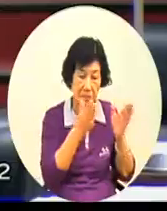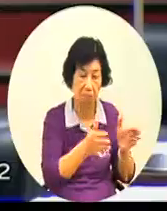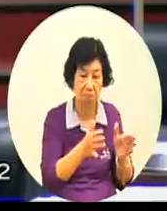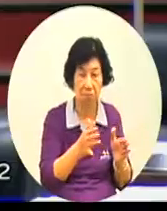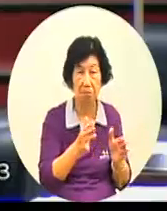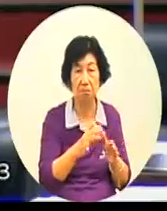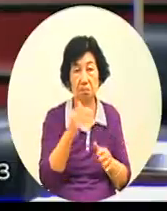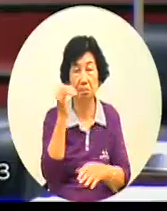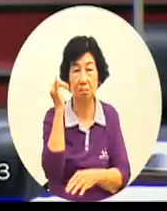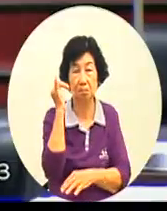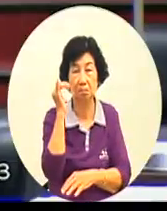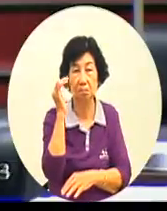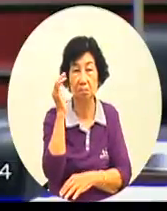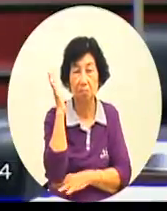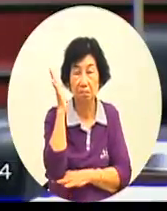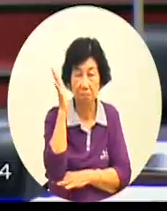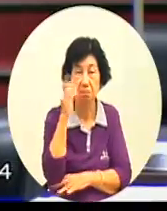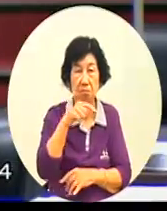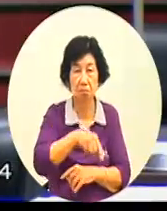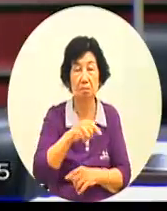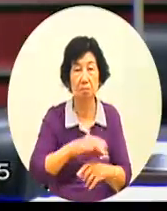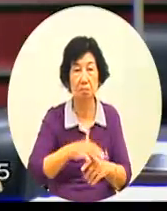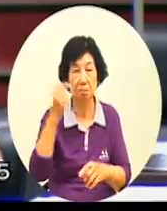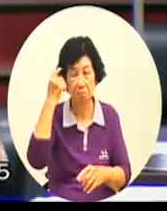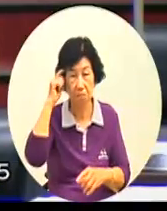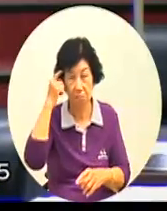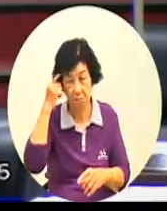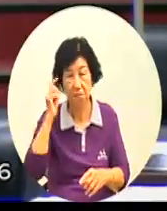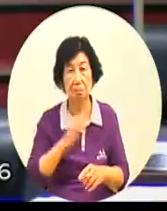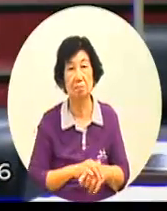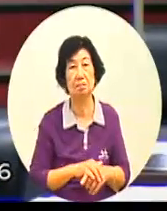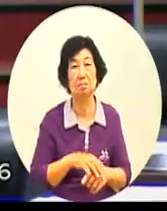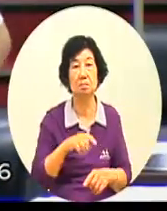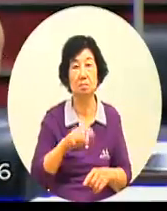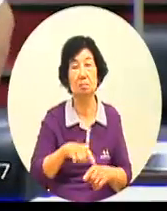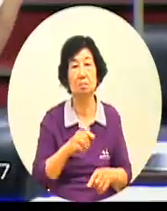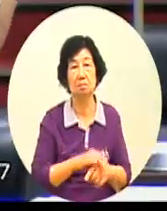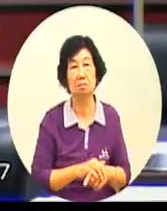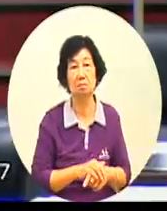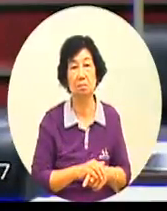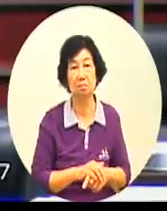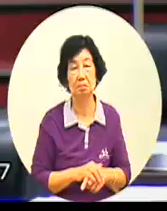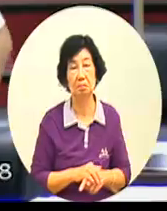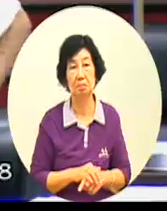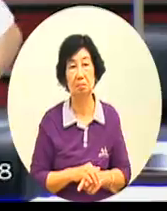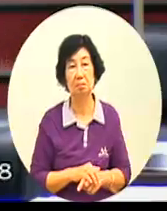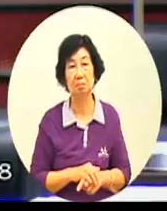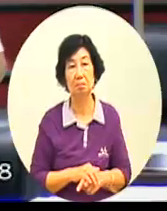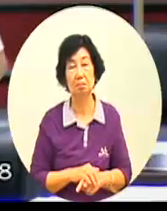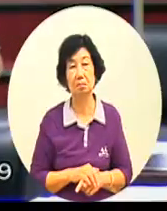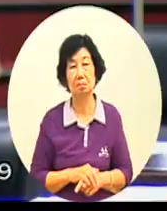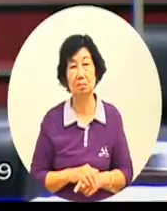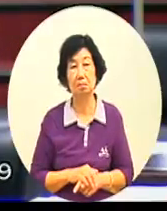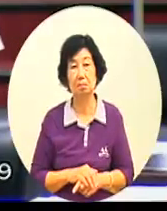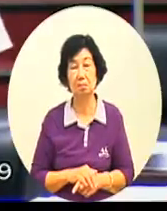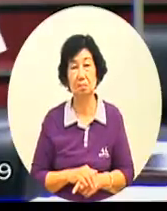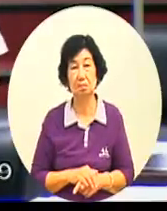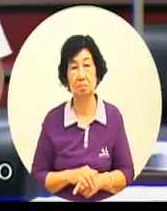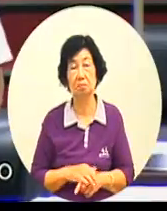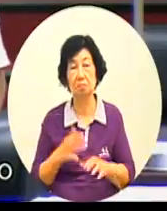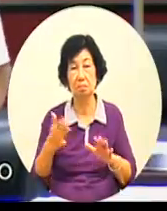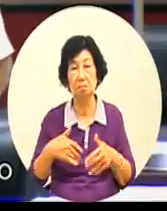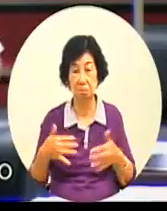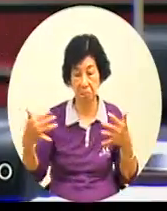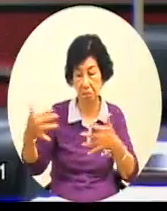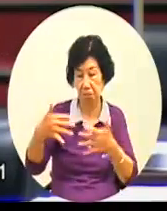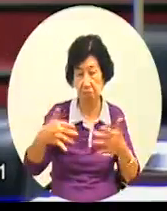的意见也纳入进去了。好， 好，是谢谢爷。 那就以上我询问不耽误大家的时间，也